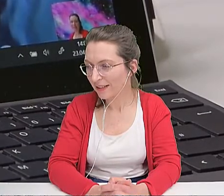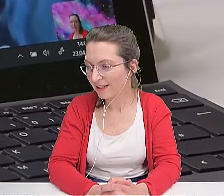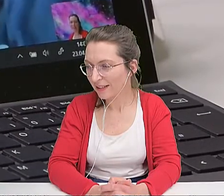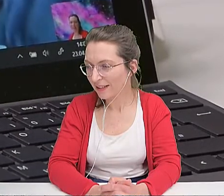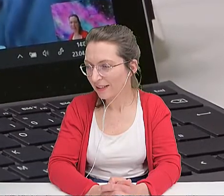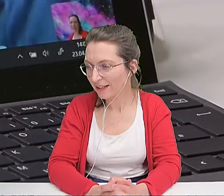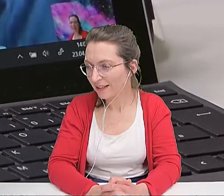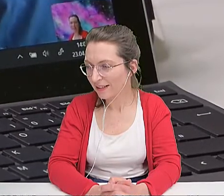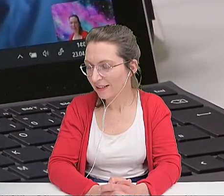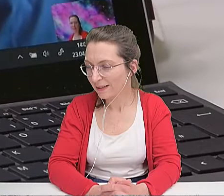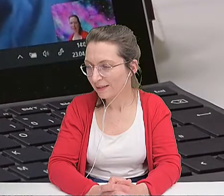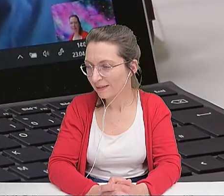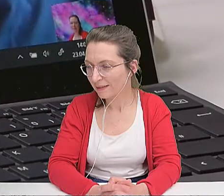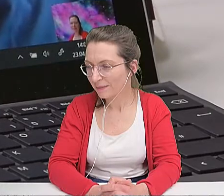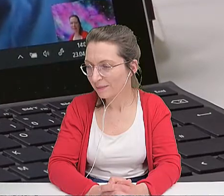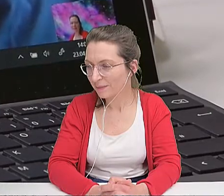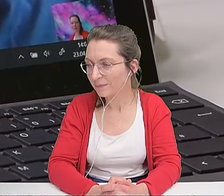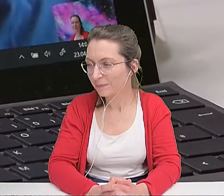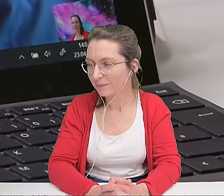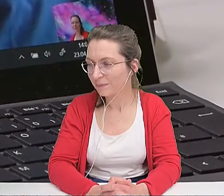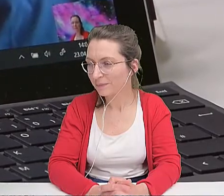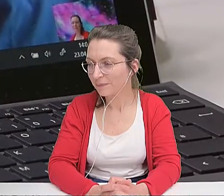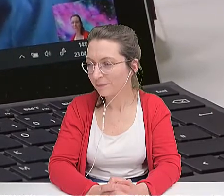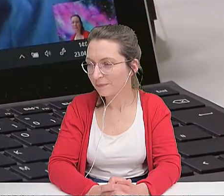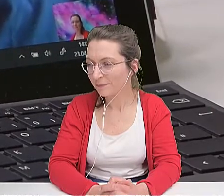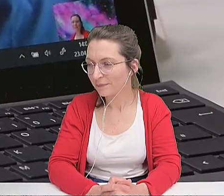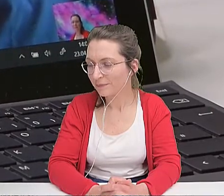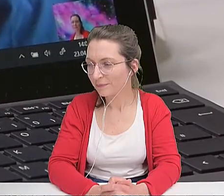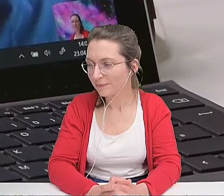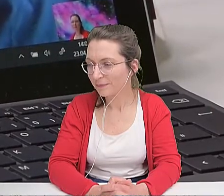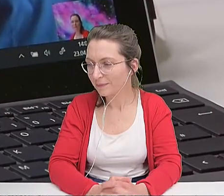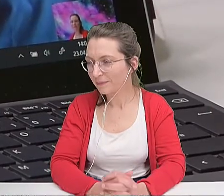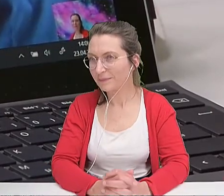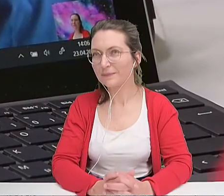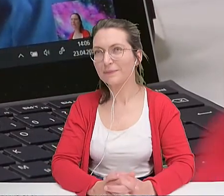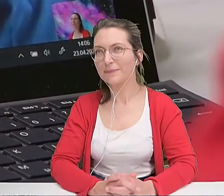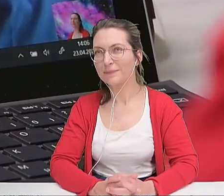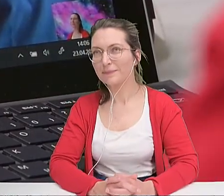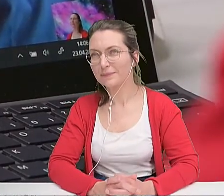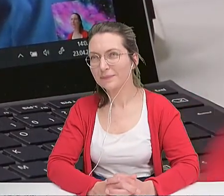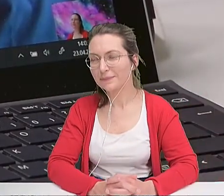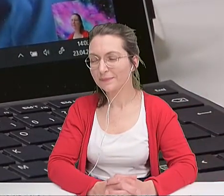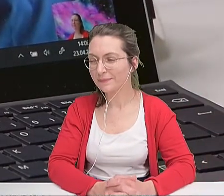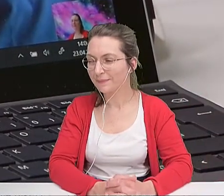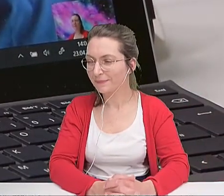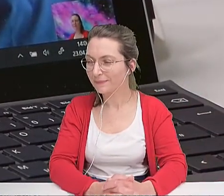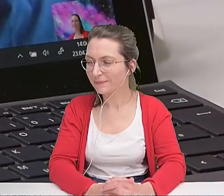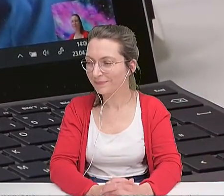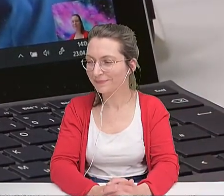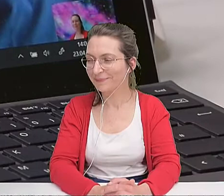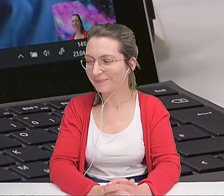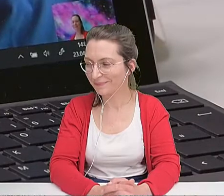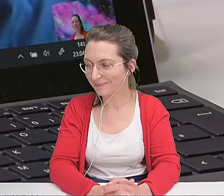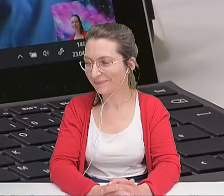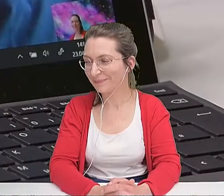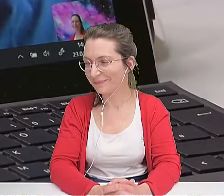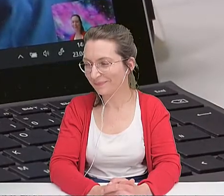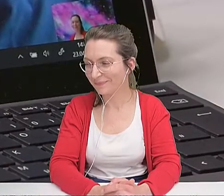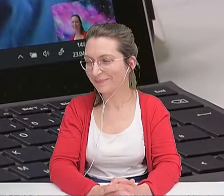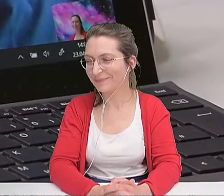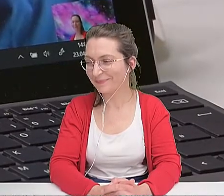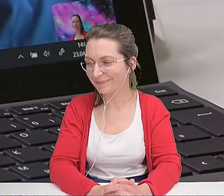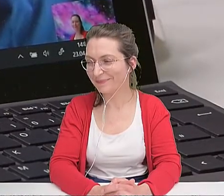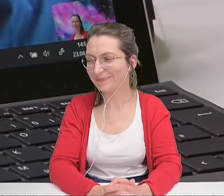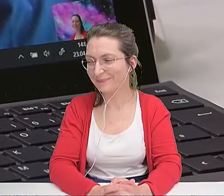wo man anfing, an den ersten Computern selber zu programmieren. Commodore 64, das haben vielleicht sogar Jüngere, oder sollen wir ihre